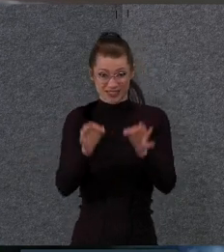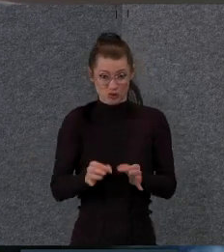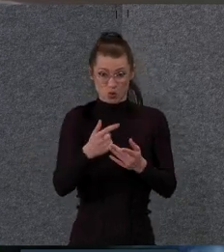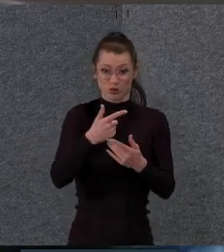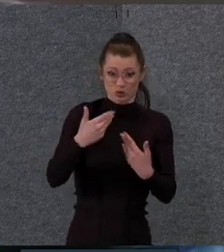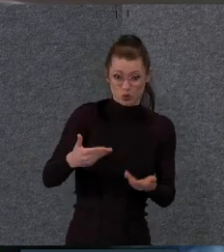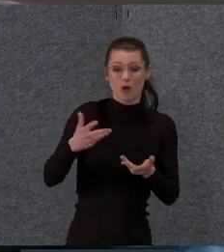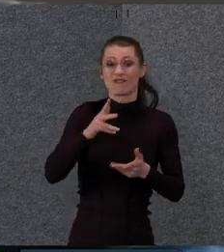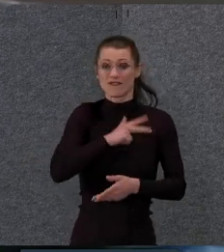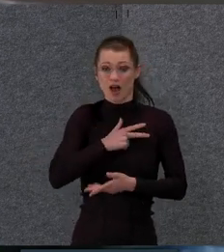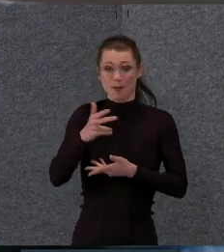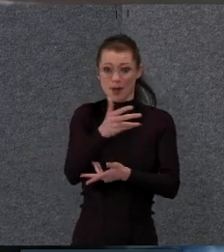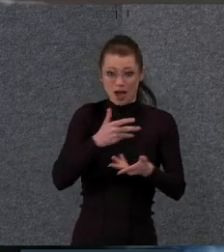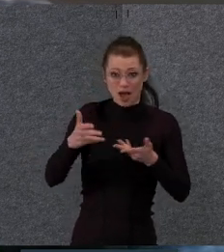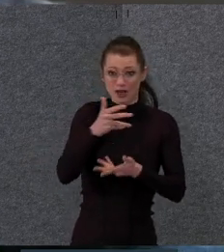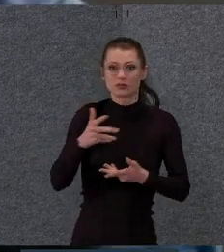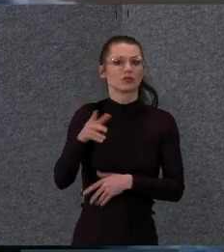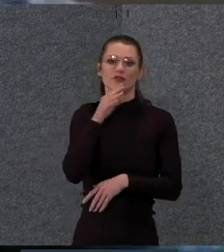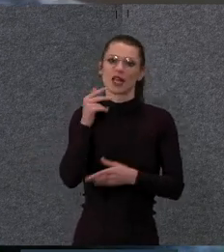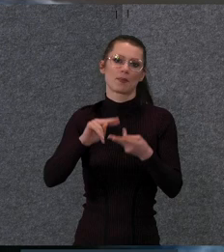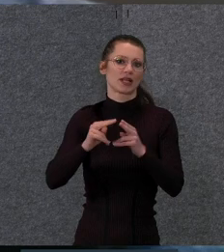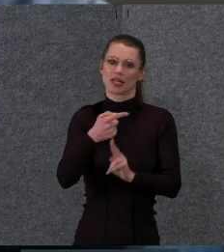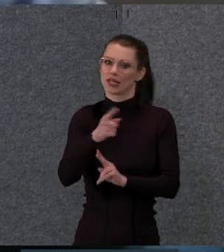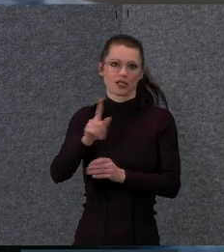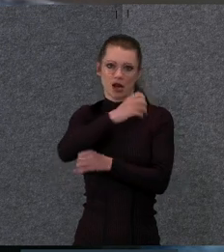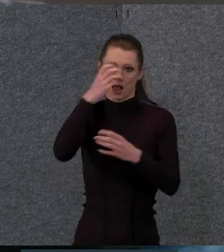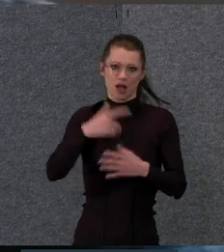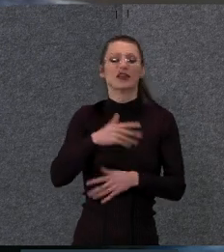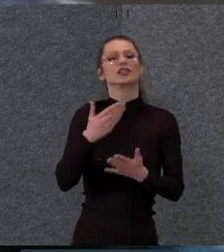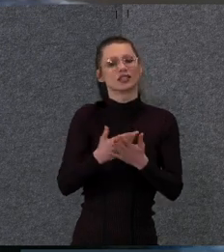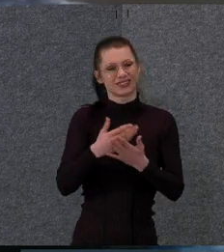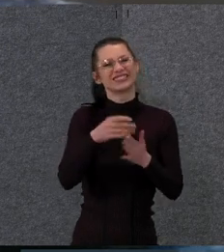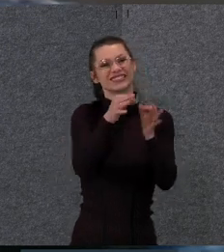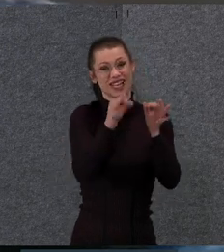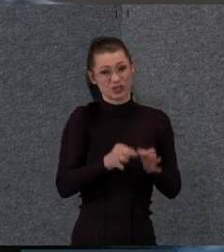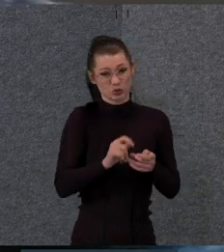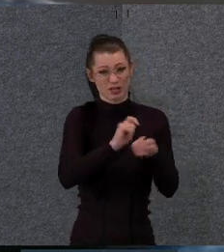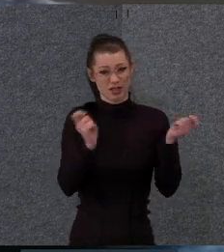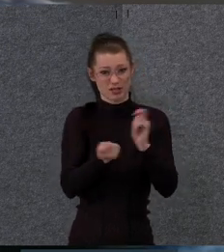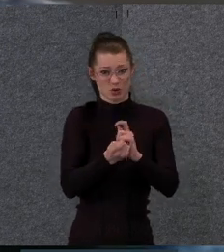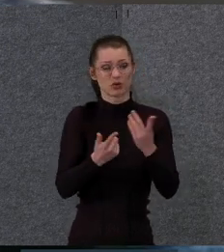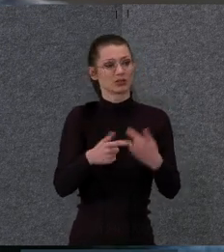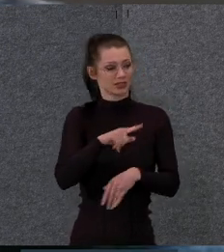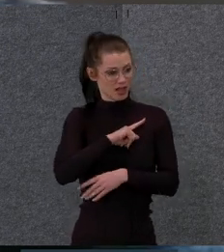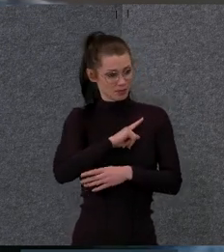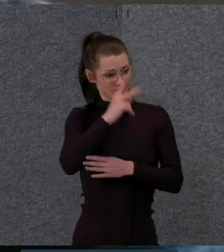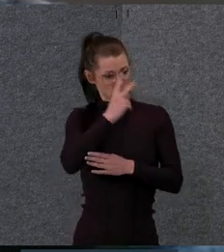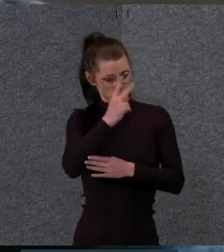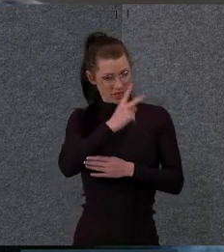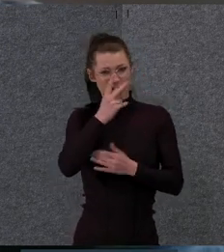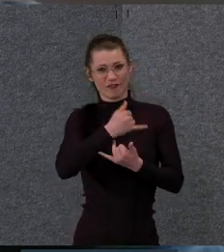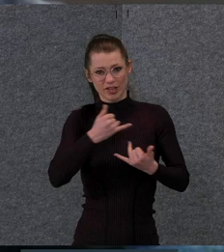war es vielen Mitgliedern gar nicht so klar. Und diese Satzungsänderung hat Implikationen, wie wir uns selbst verstehen und